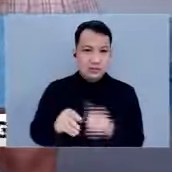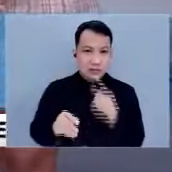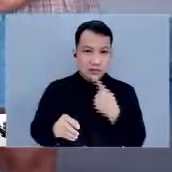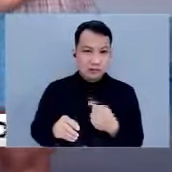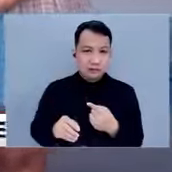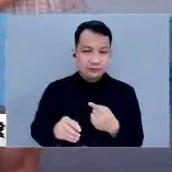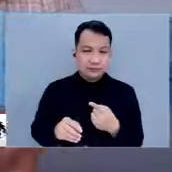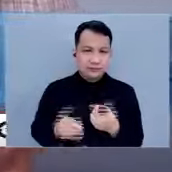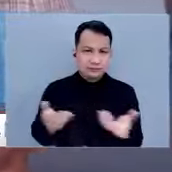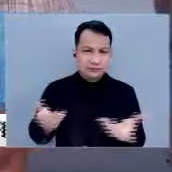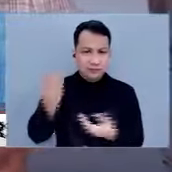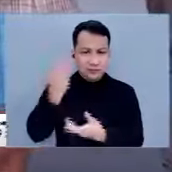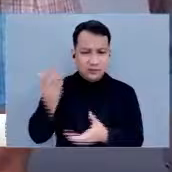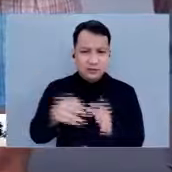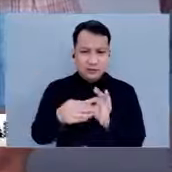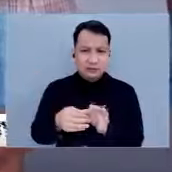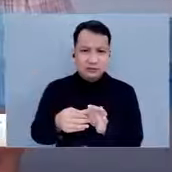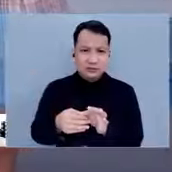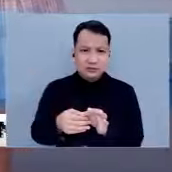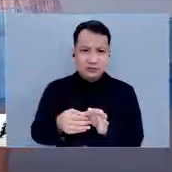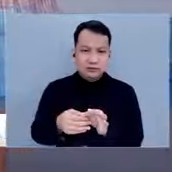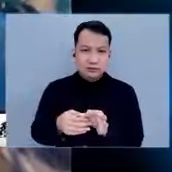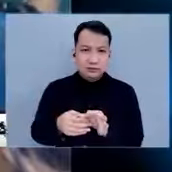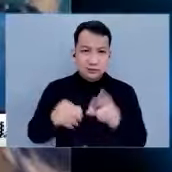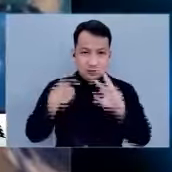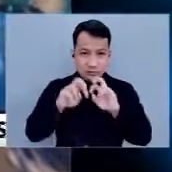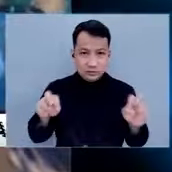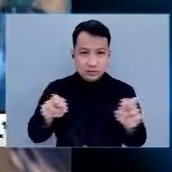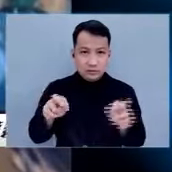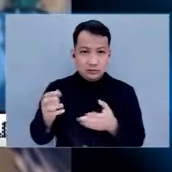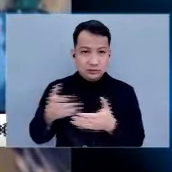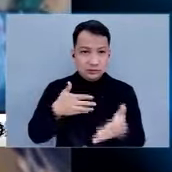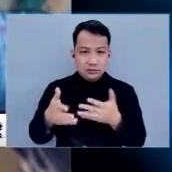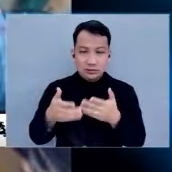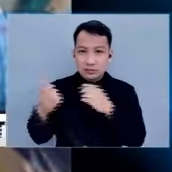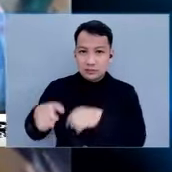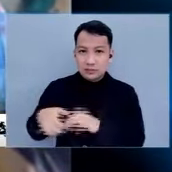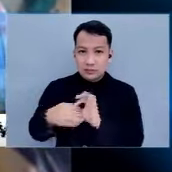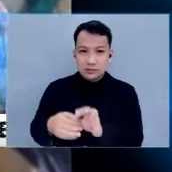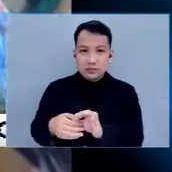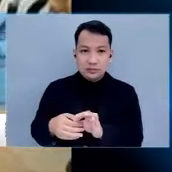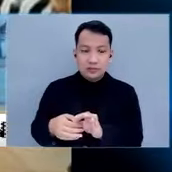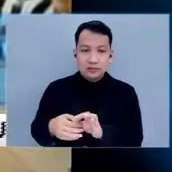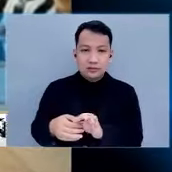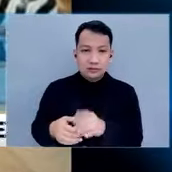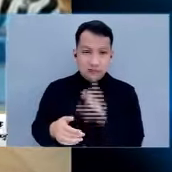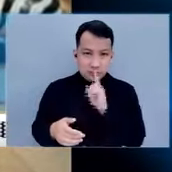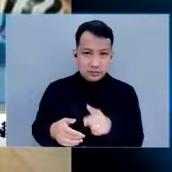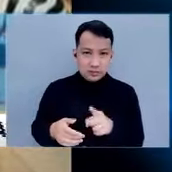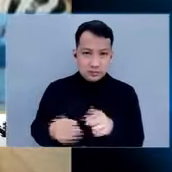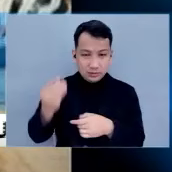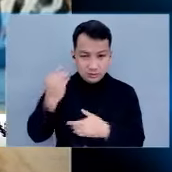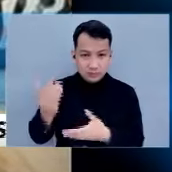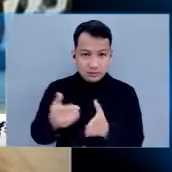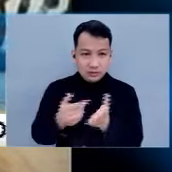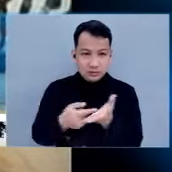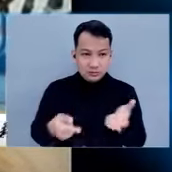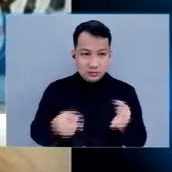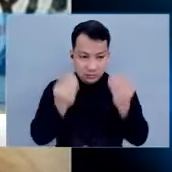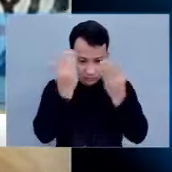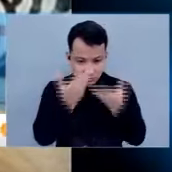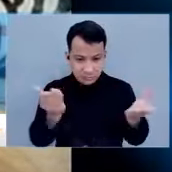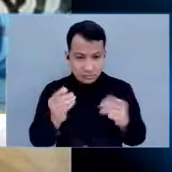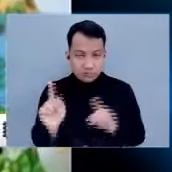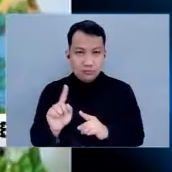OA papanoy inaaral pago event ano medyo babaling niyung mga bata para Alam ninyo kung